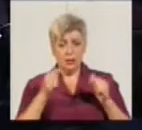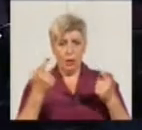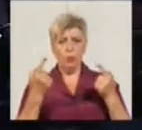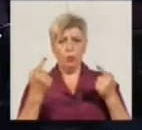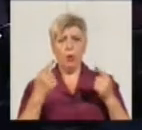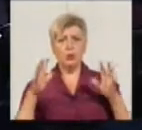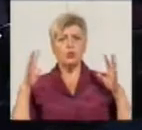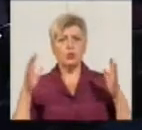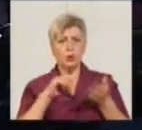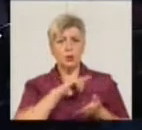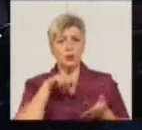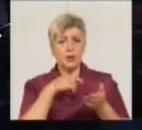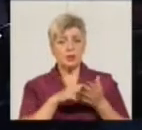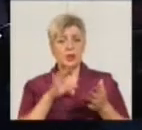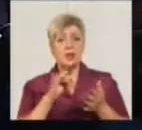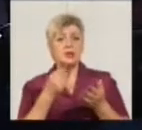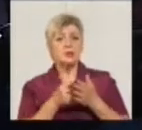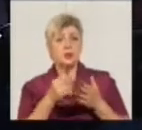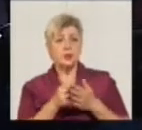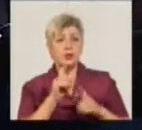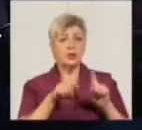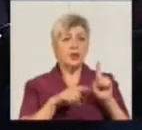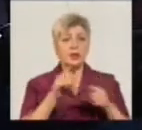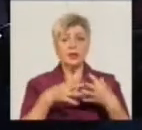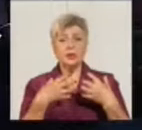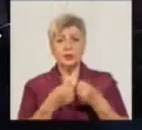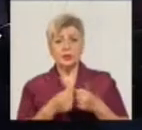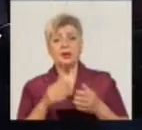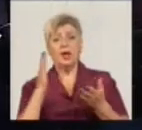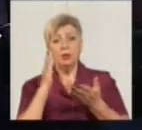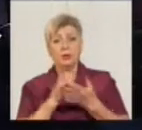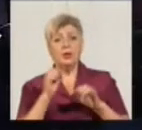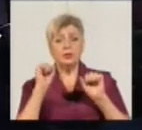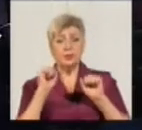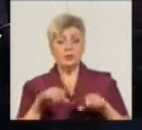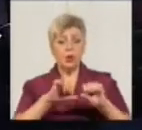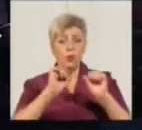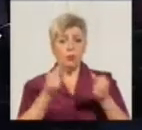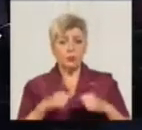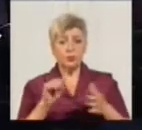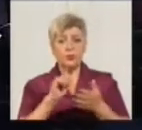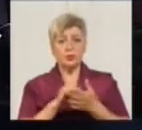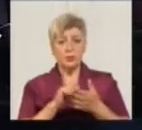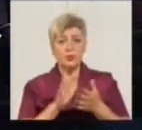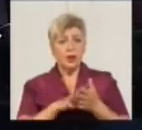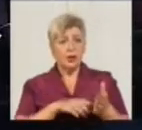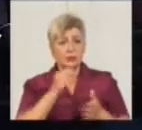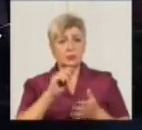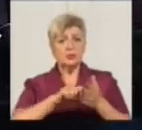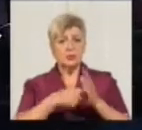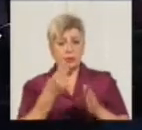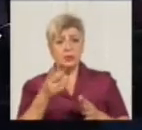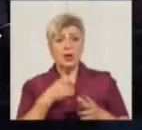бюджету, з міського, деякі родини мають можливість, оформлюють документи, подають довідки, і їм